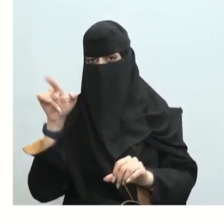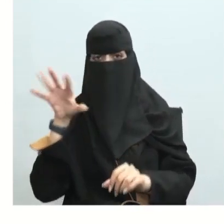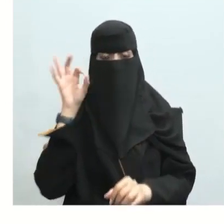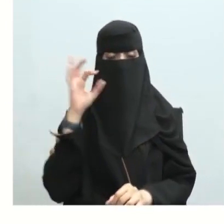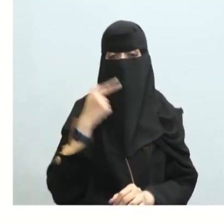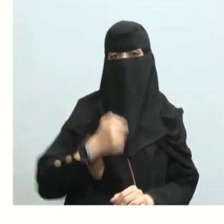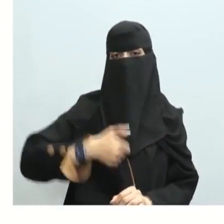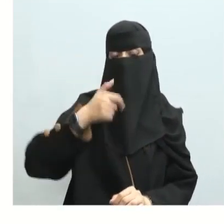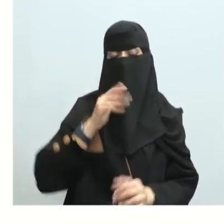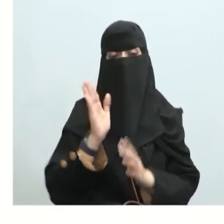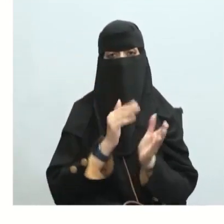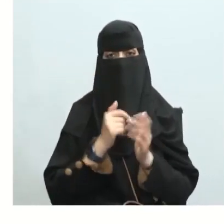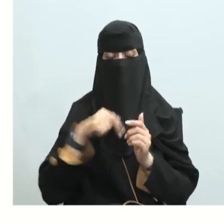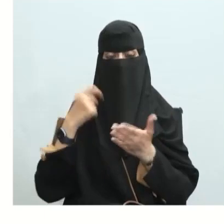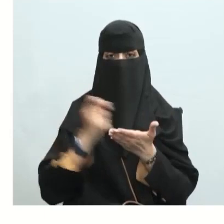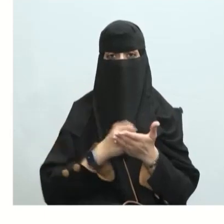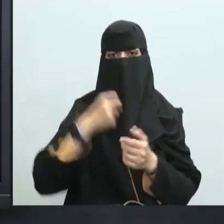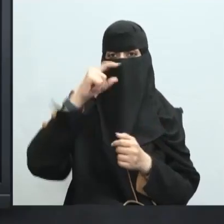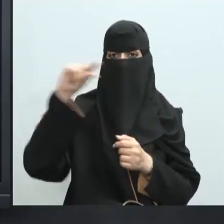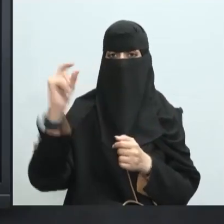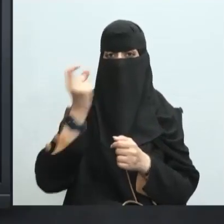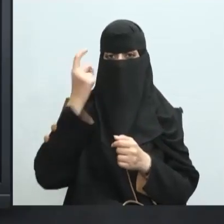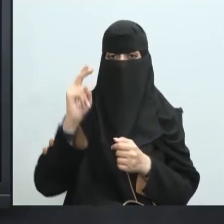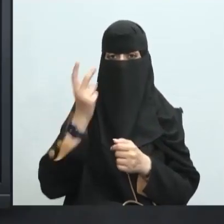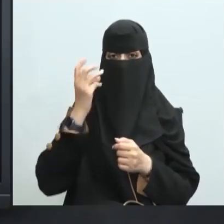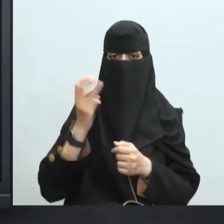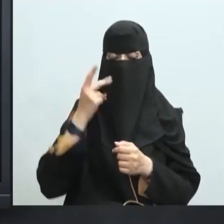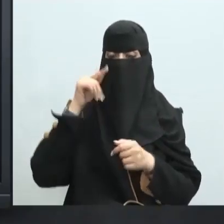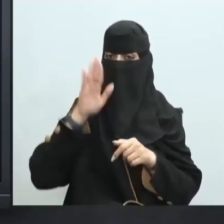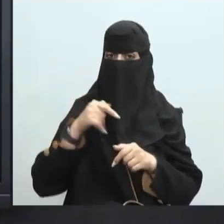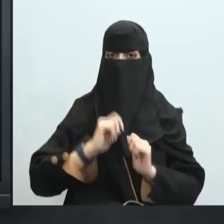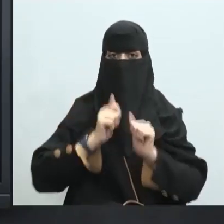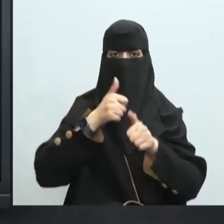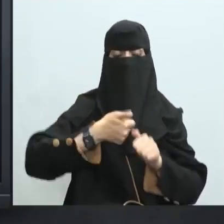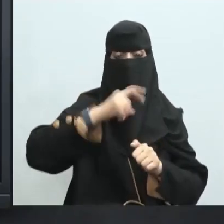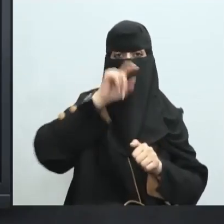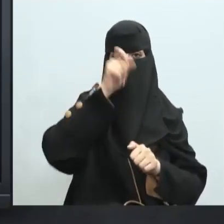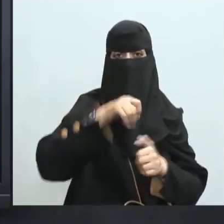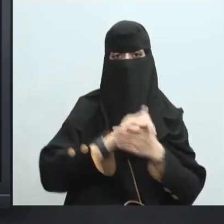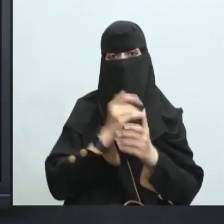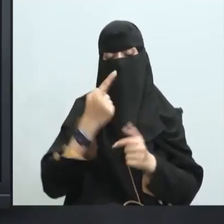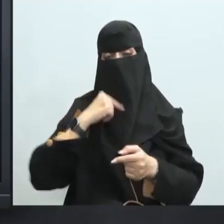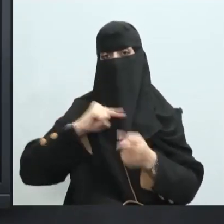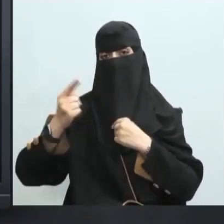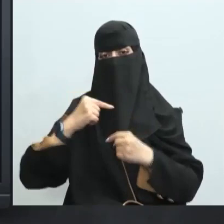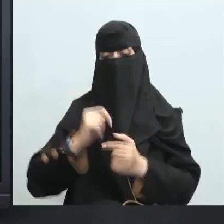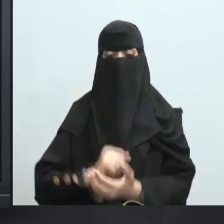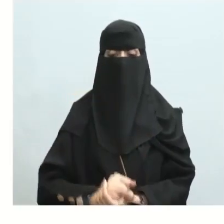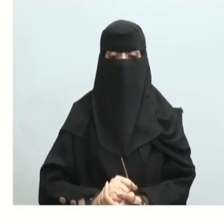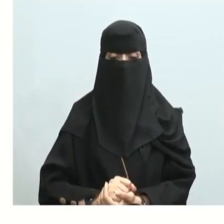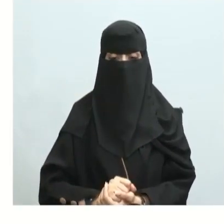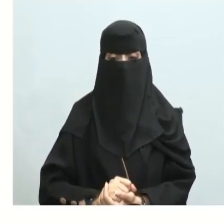كم يستحق ثم ستكتب ذلك طبعا ان عنده كل اسم بامكانك انت ستقيم زميلك كذلك هو س يقيمك